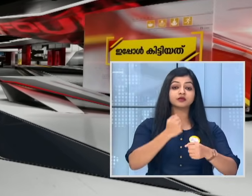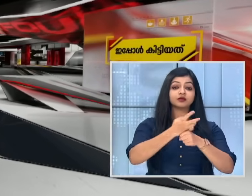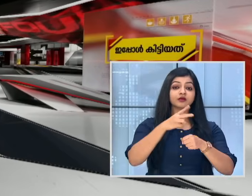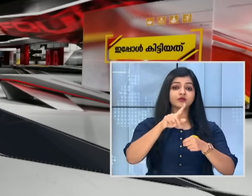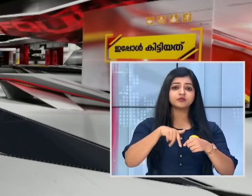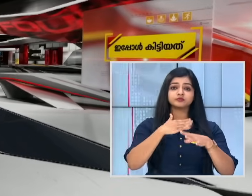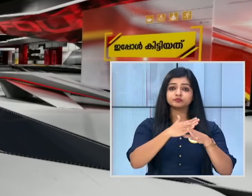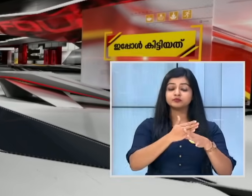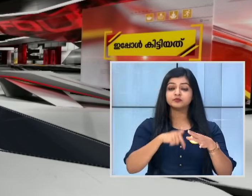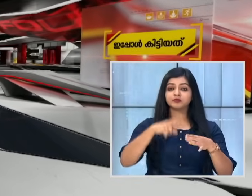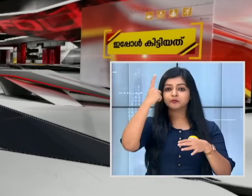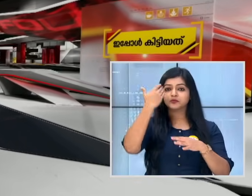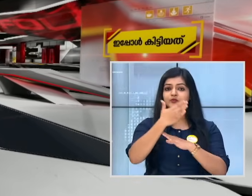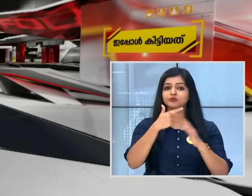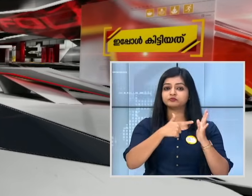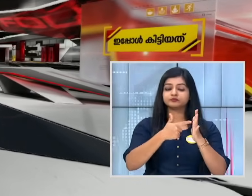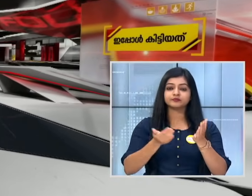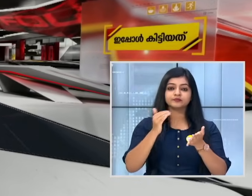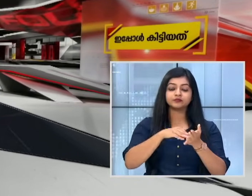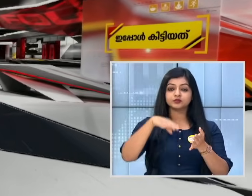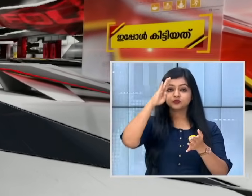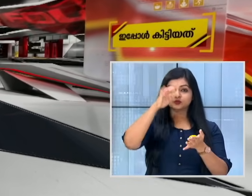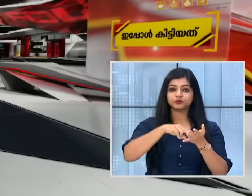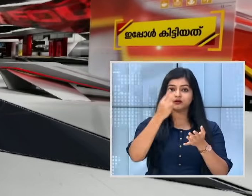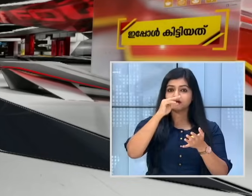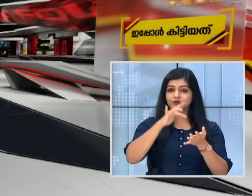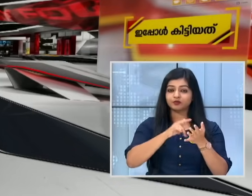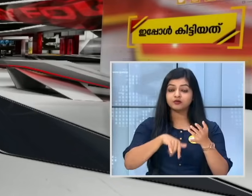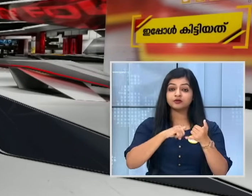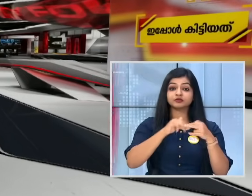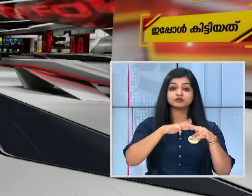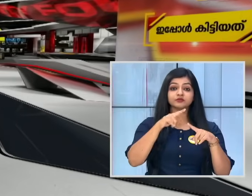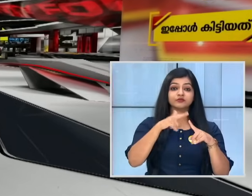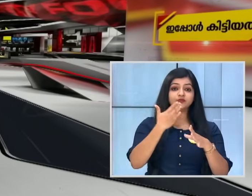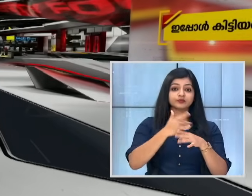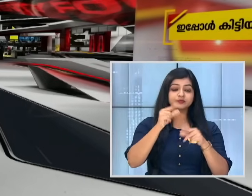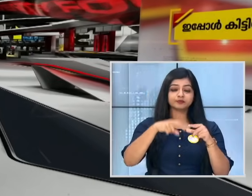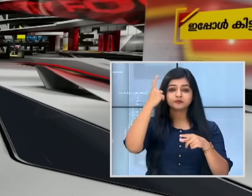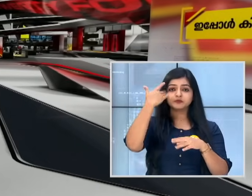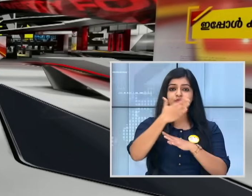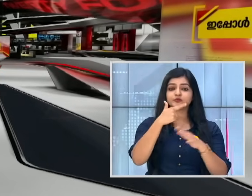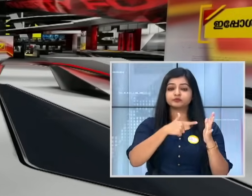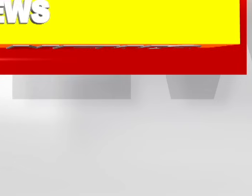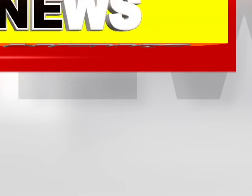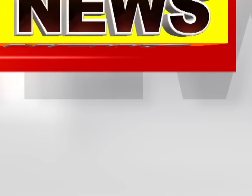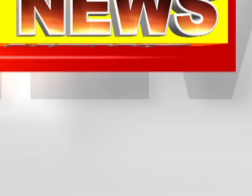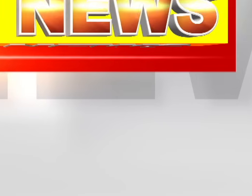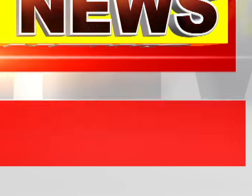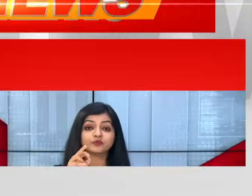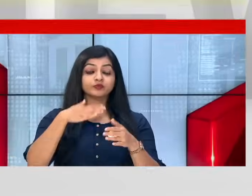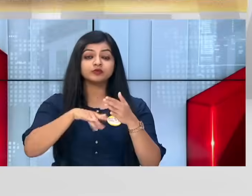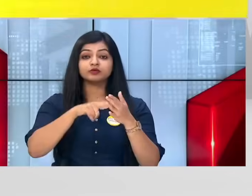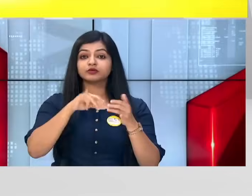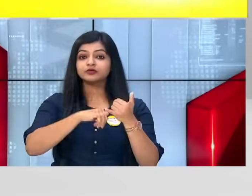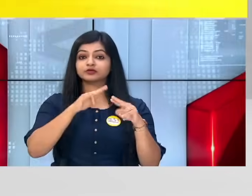നേരെ വീണ്ടും കരിങ്കൊടി പ്രതിഷേധം. തൃശൂർ ഇരിങ്ങാലക്കുടയിൽ വെച്ചാണ് SFI പ്രവർത്തകർ കരിങ്കൊടി കാണിച്ചത്. 20ഓളം SFI പ്രവർത്തകരെ പോലീസ്